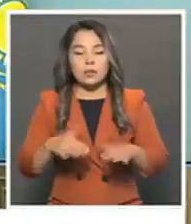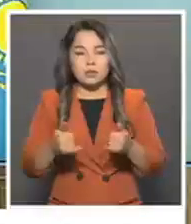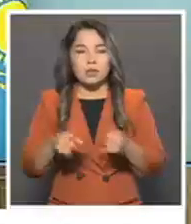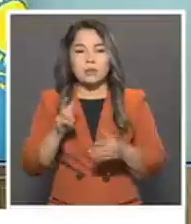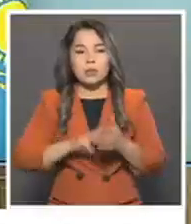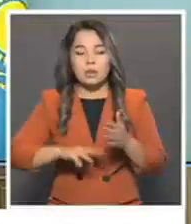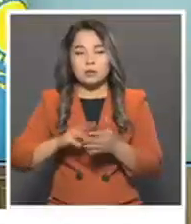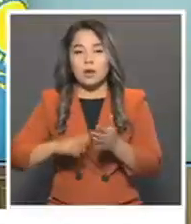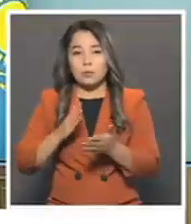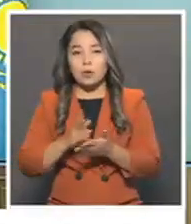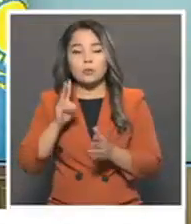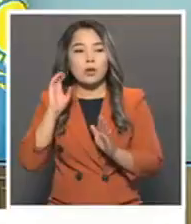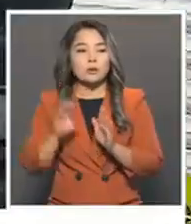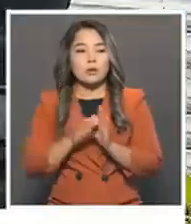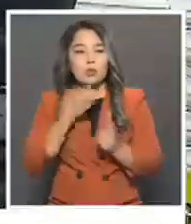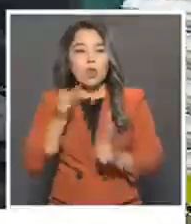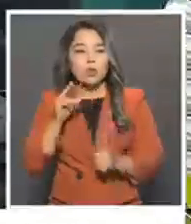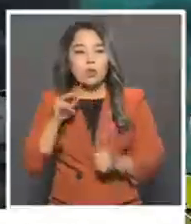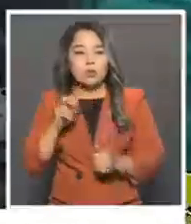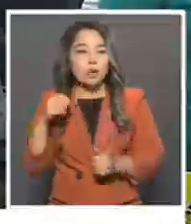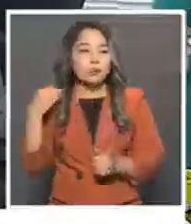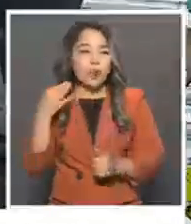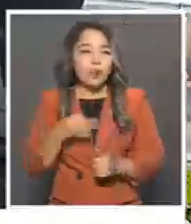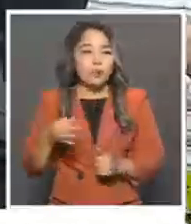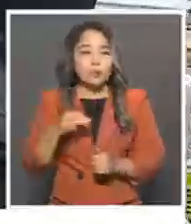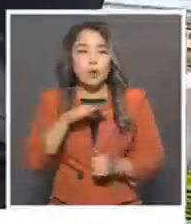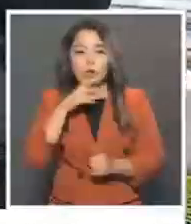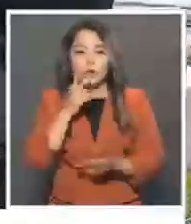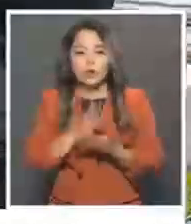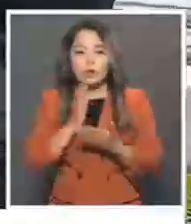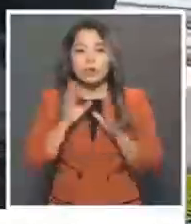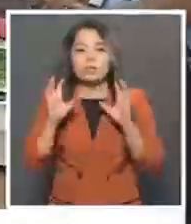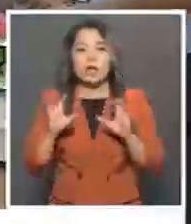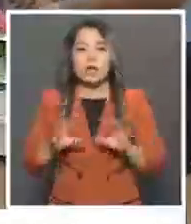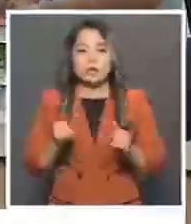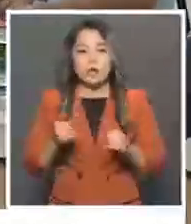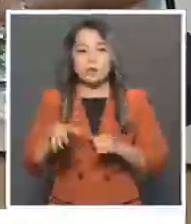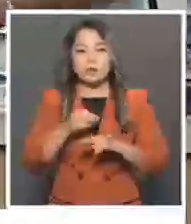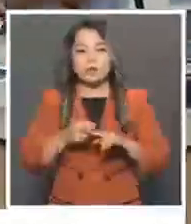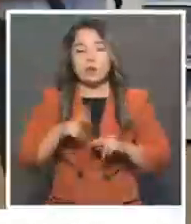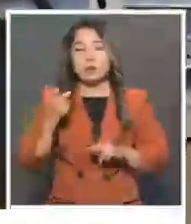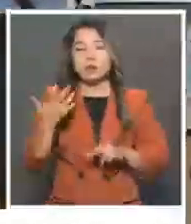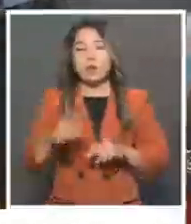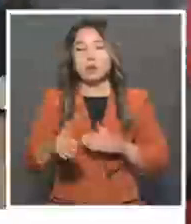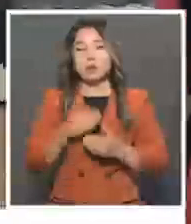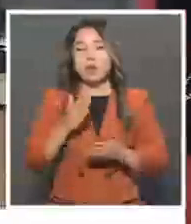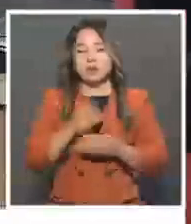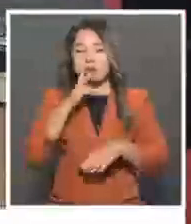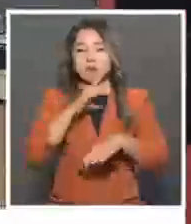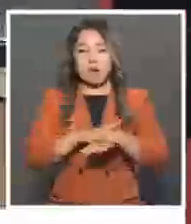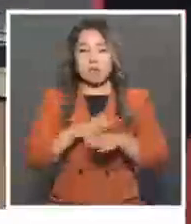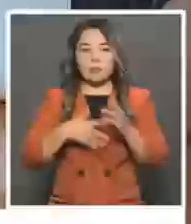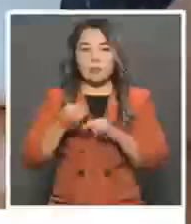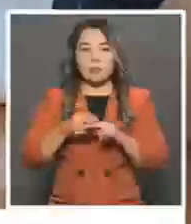мен Ақмола және Түркістан облыстарында көп, дейді министр. Дәрілік заттарды заңсыз сатудың 350-ге жуық факт анықталып, жолы